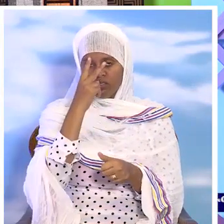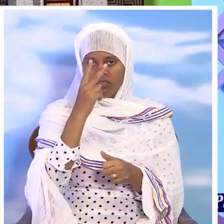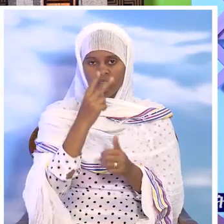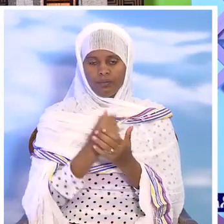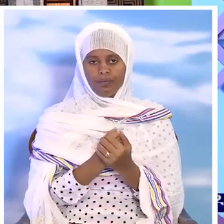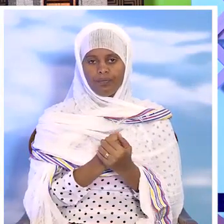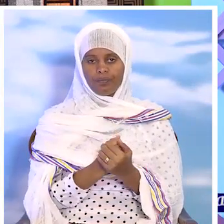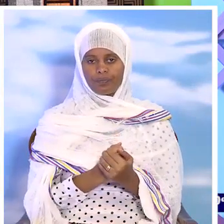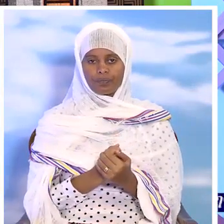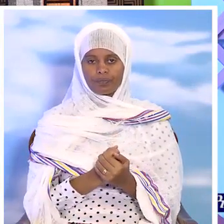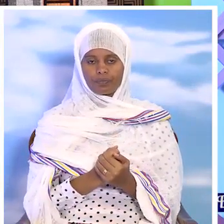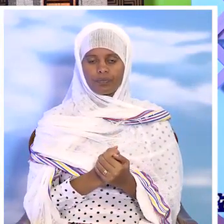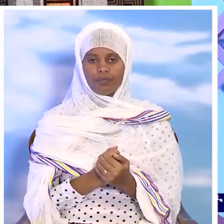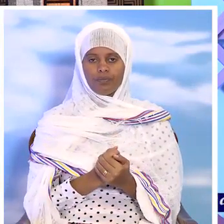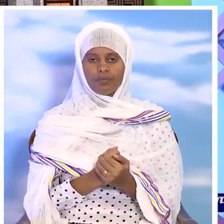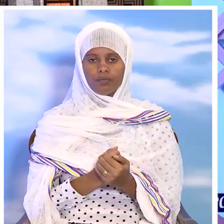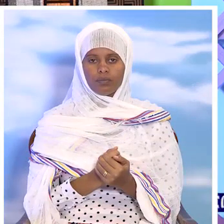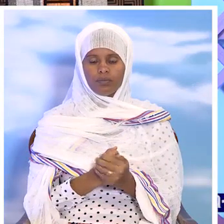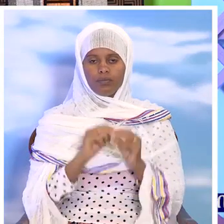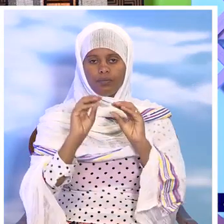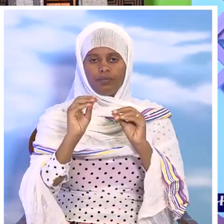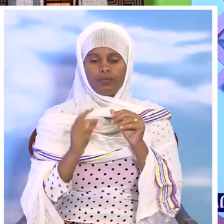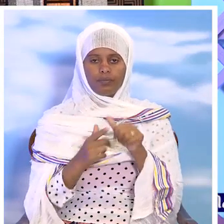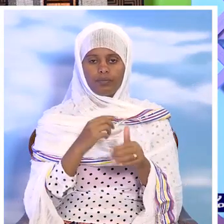ገሊፅዎሎ ማለት እዩ። ክሰብኽን ክምህርን ጀመረ ማለት እዩ። ስለዚ